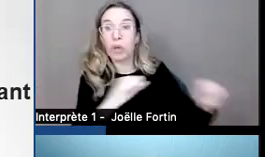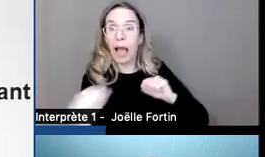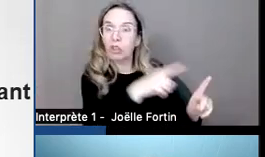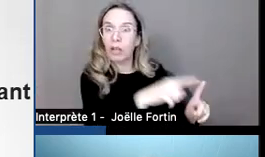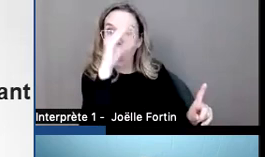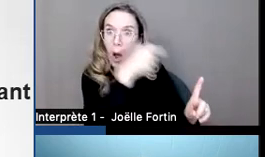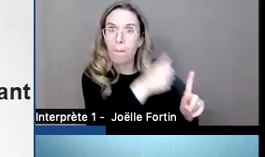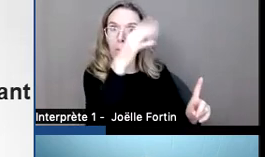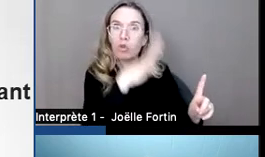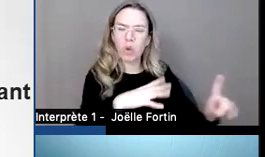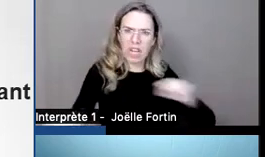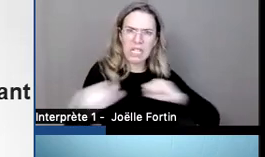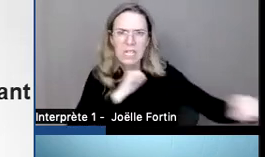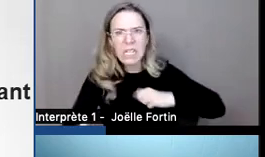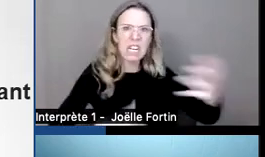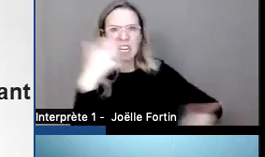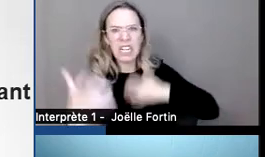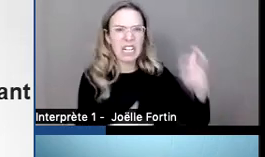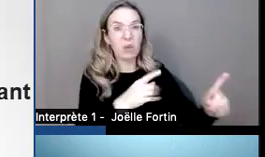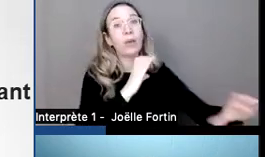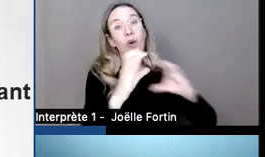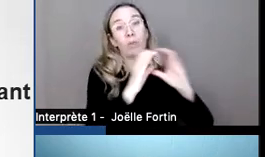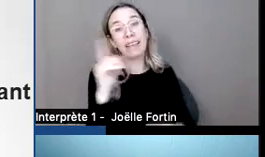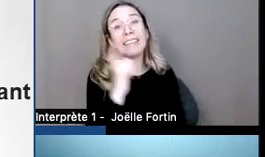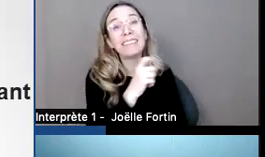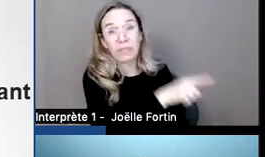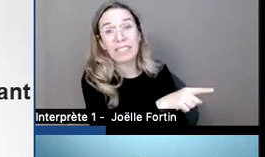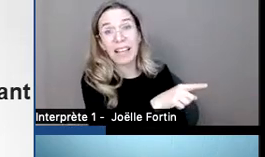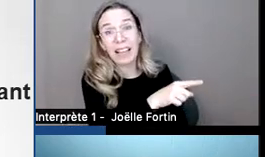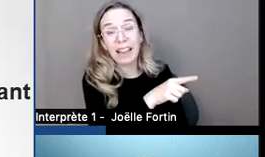agité. M. Lambert avait des difficultés à communiquer ses